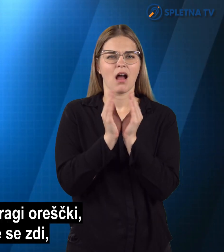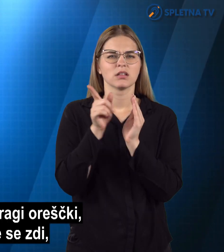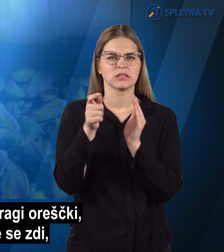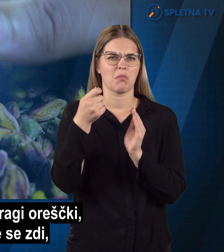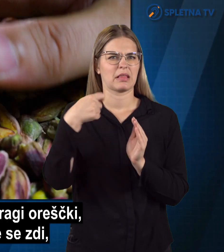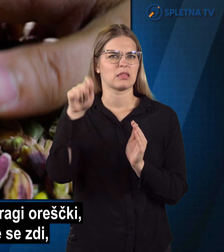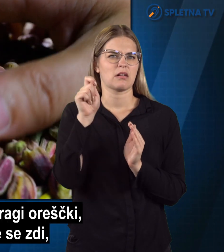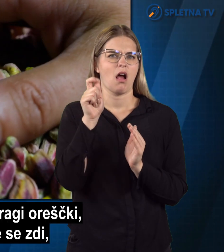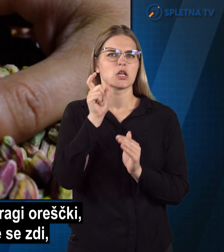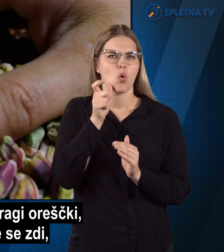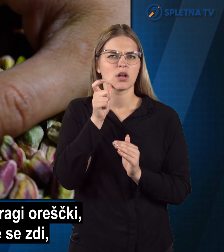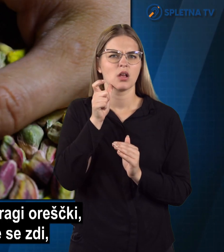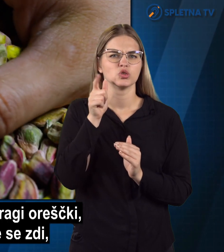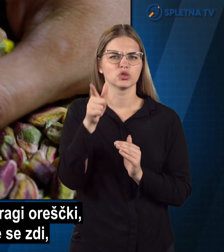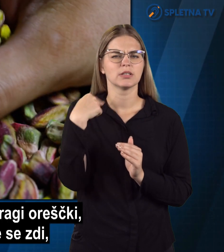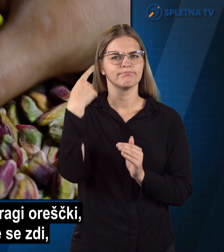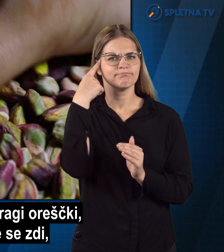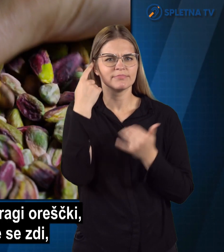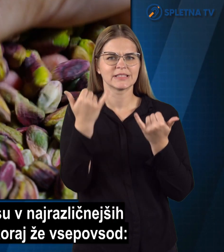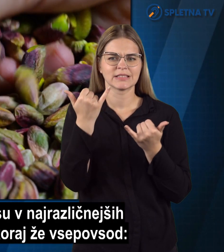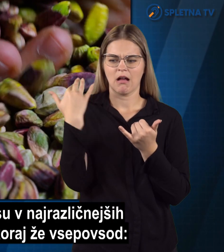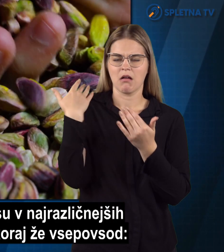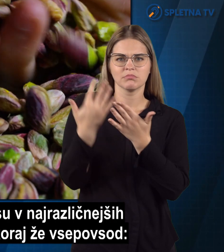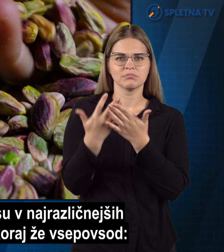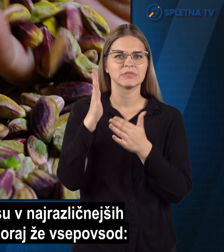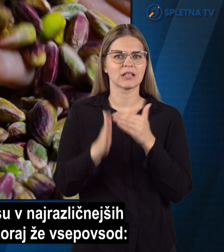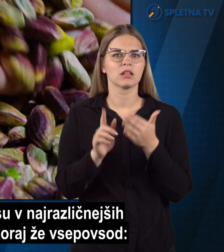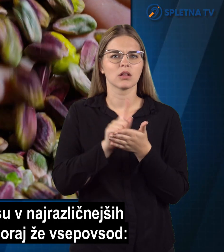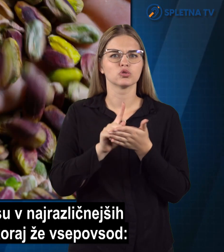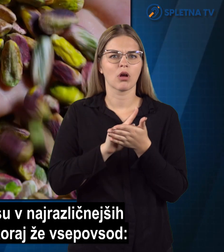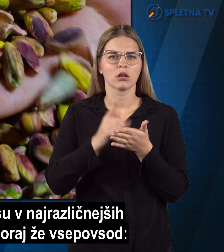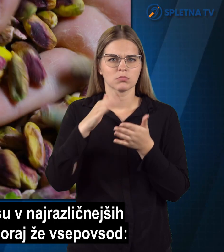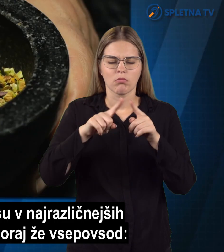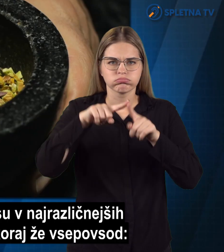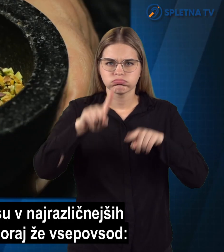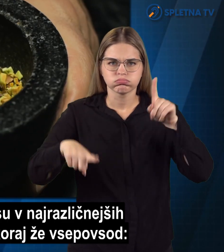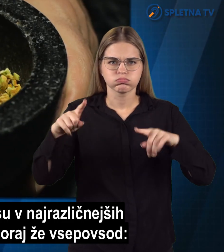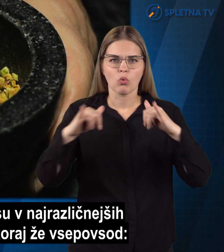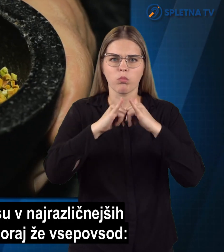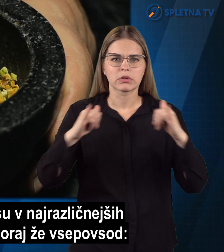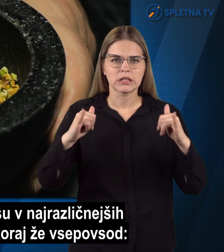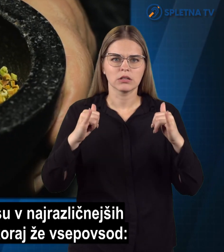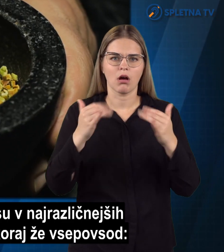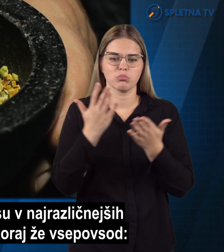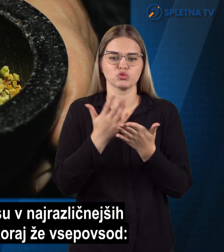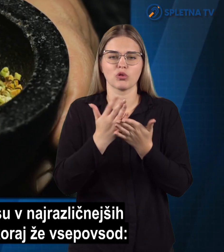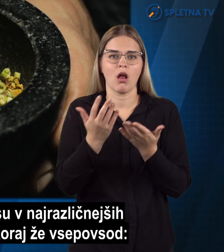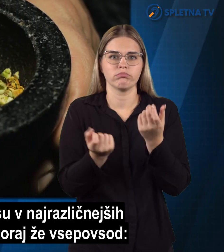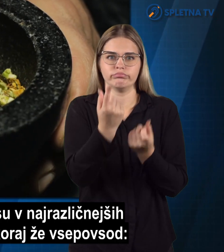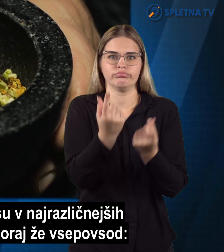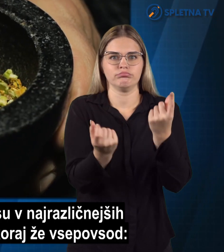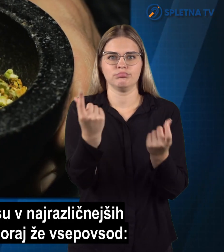Pistacije so dragi oreščki, za katere se zdi, da se v zadnjem času v najrazličnejših oblikah pojavljajo skoraj